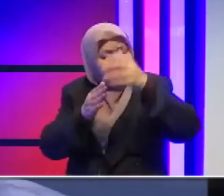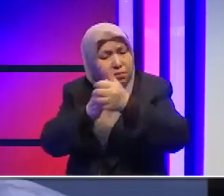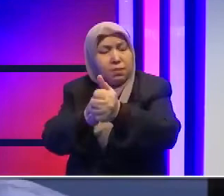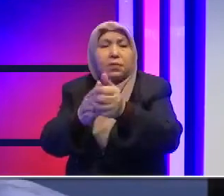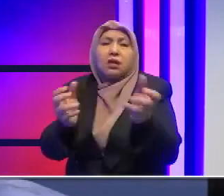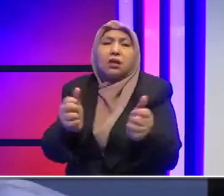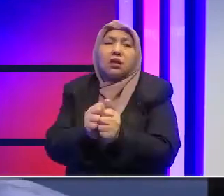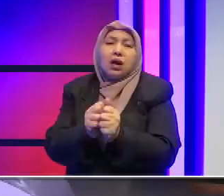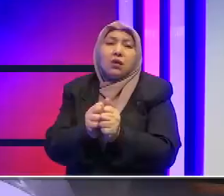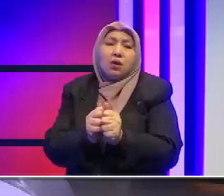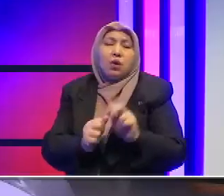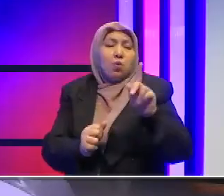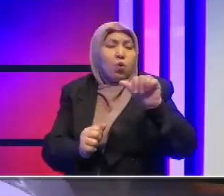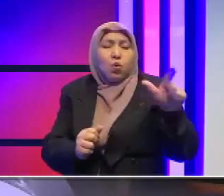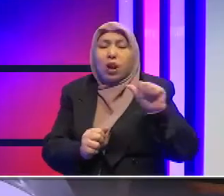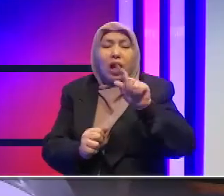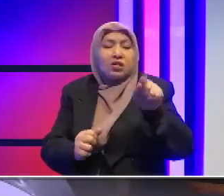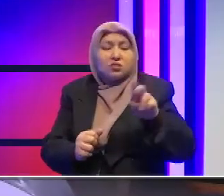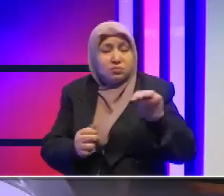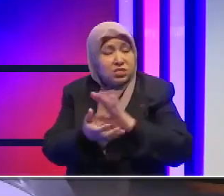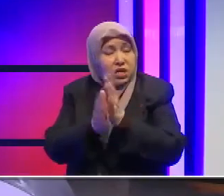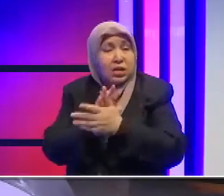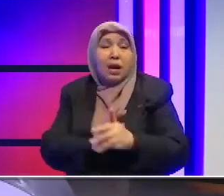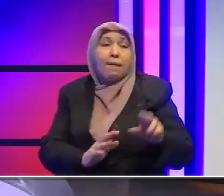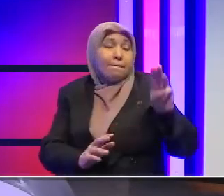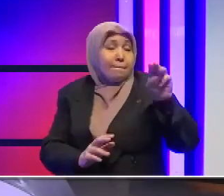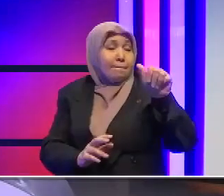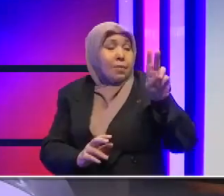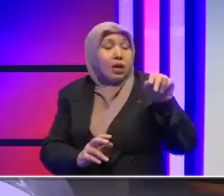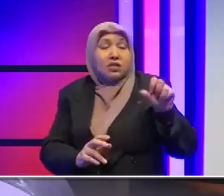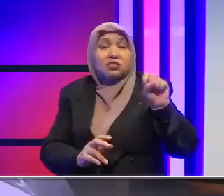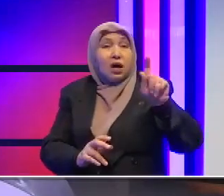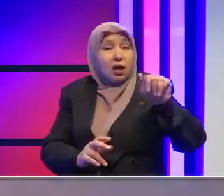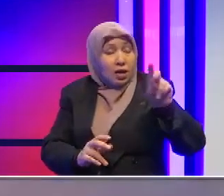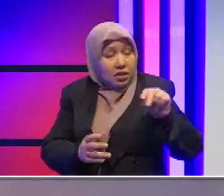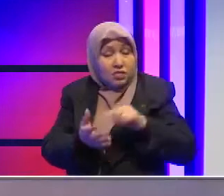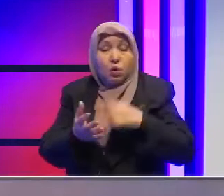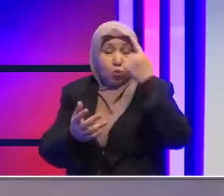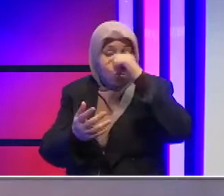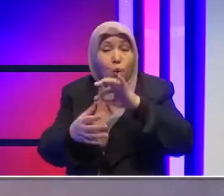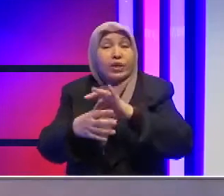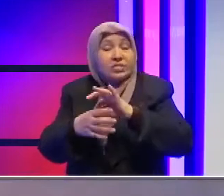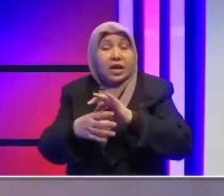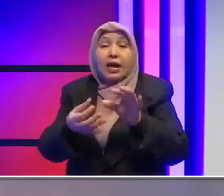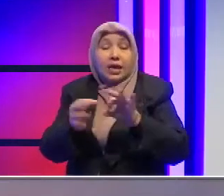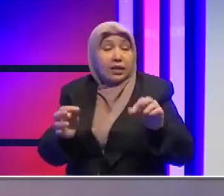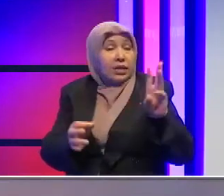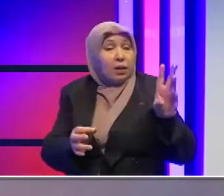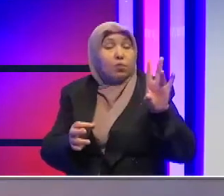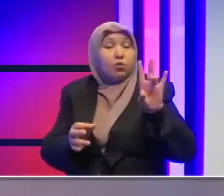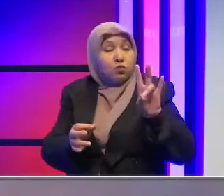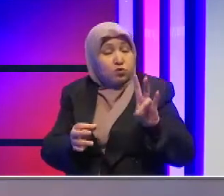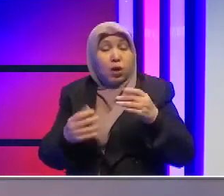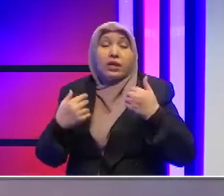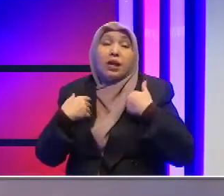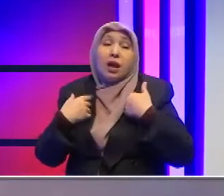dengan khudhu anni manasikakum. Maka mansakan di sini kalau kita nak faham dalam konteks untuk ayat yang ke-67, ianya adalah